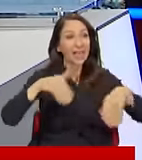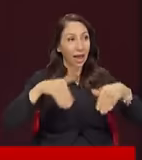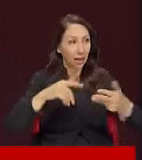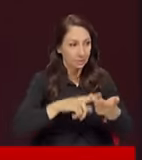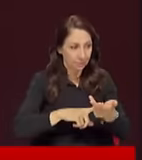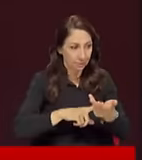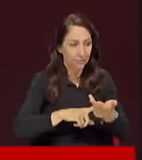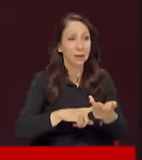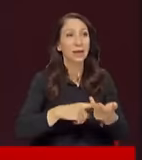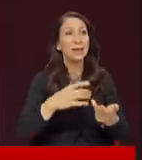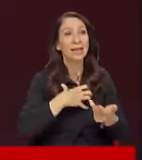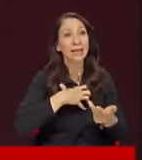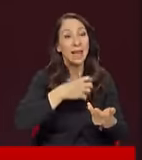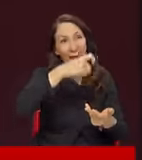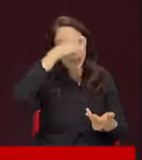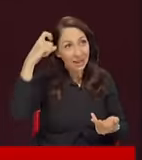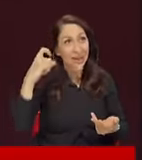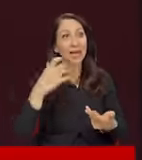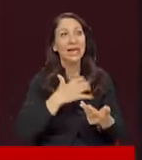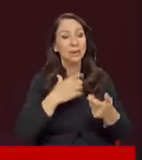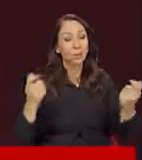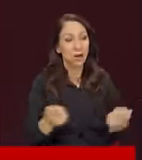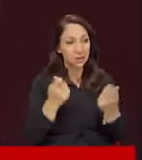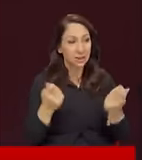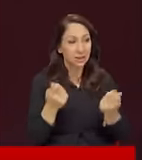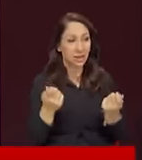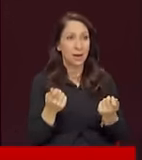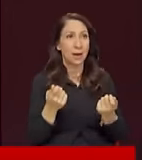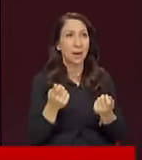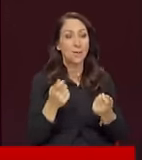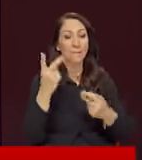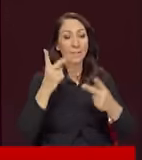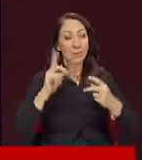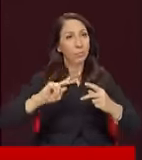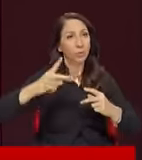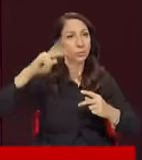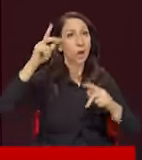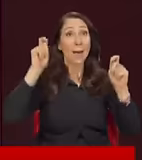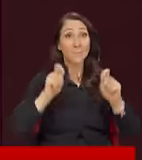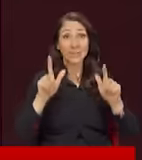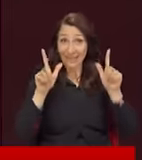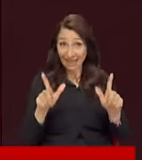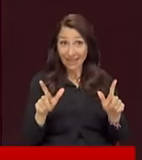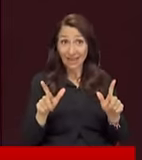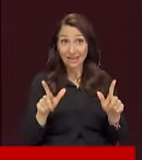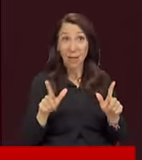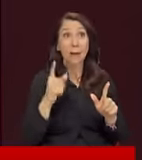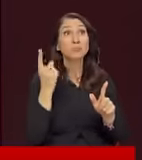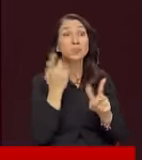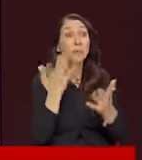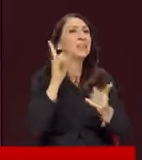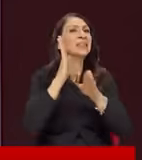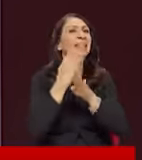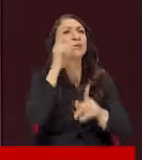engeller, kendi emekleriyle, kendi gayretleriyle belirli bir pozisyona gelmesi gerekirken bir şekilde